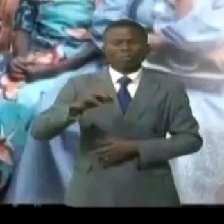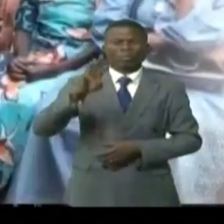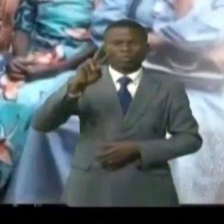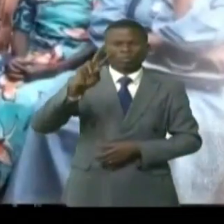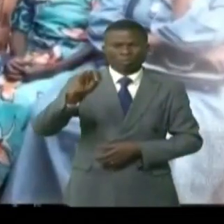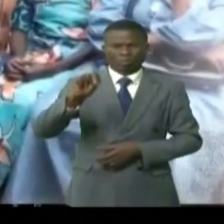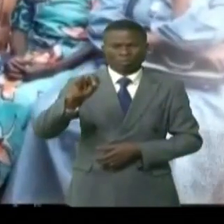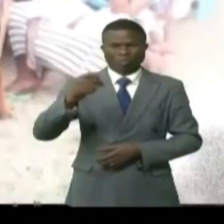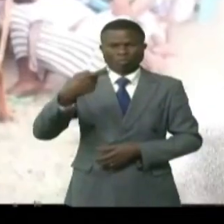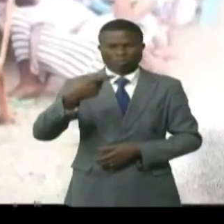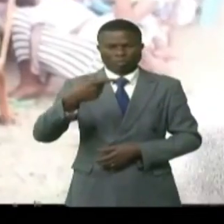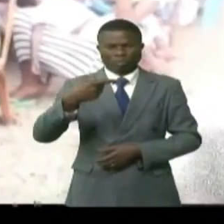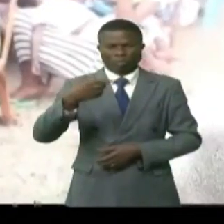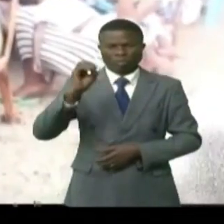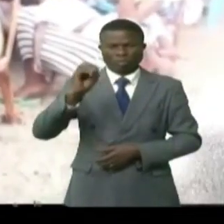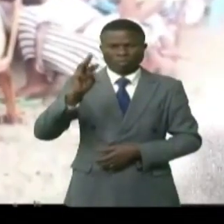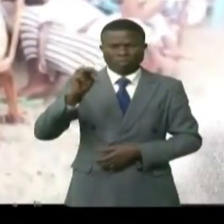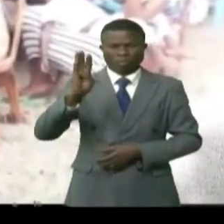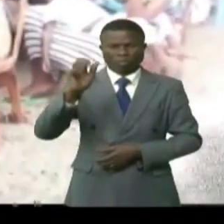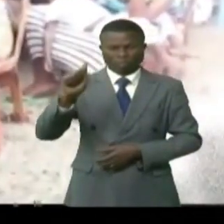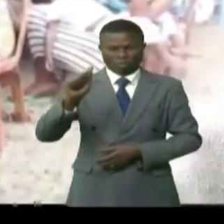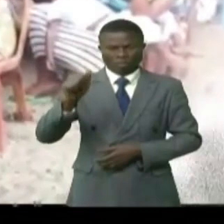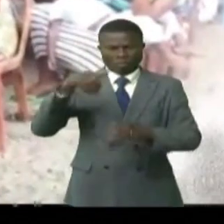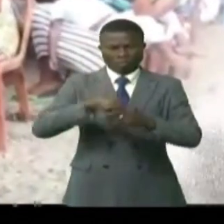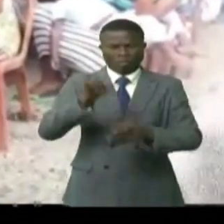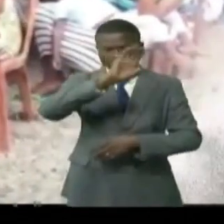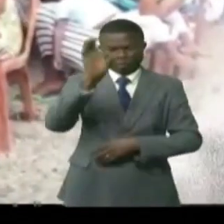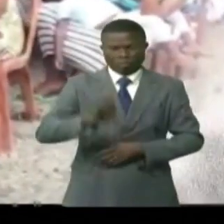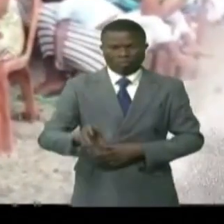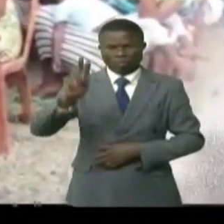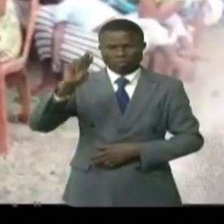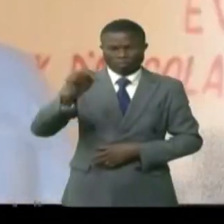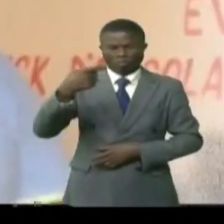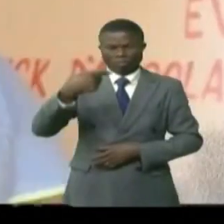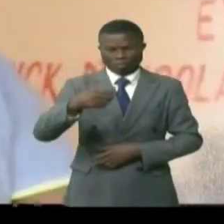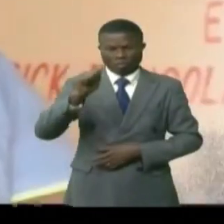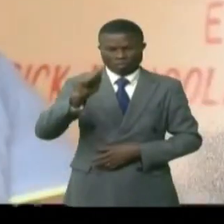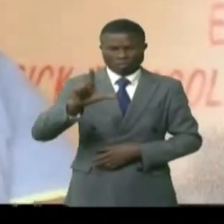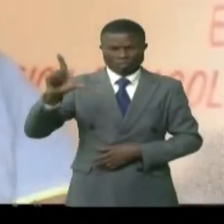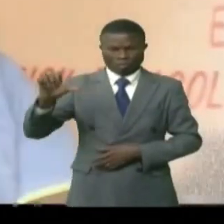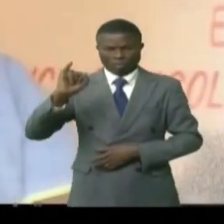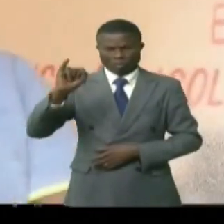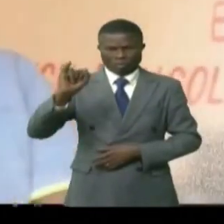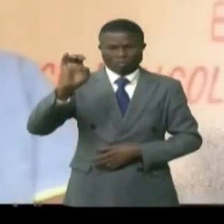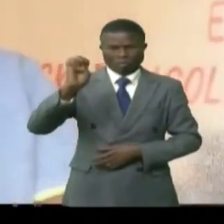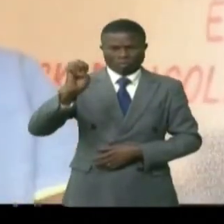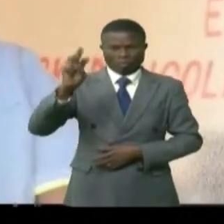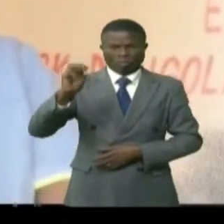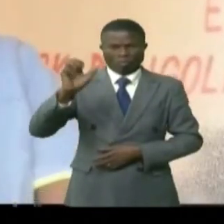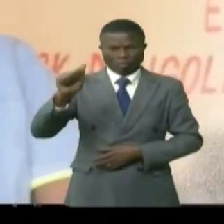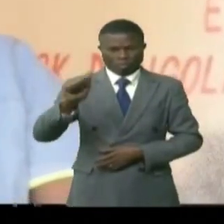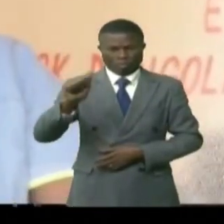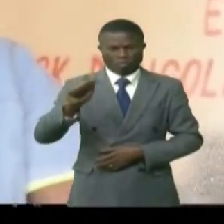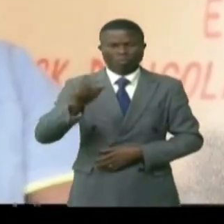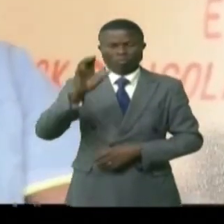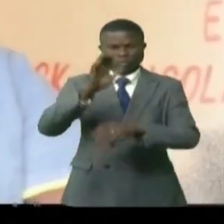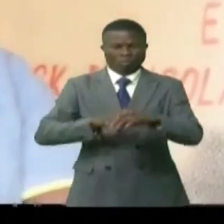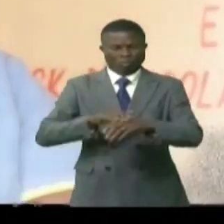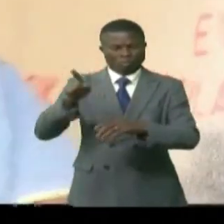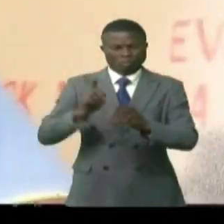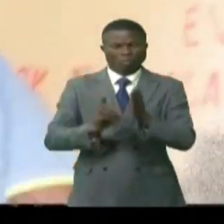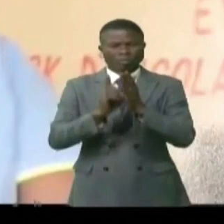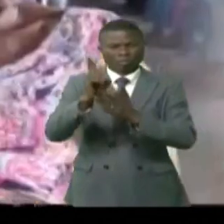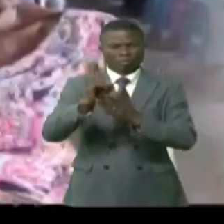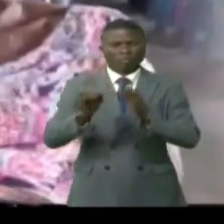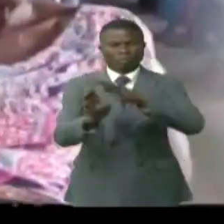Kikusa, dans la commune de Ngaliema. Préoccupé de bien-être de tous les enfants en âge scolaire, celui qu'on appelle affectueusement l'homme de développement